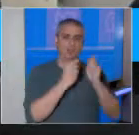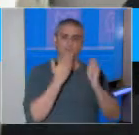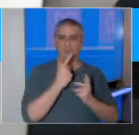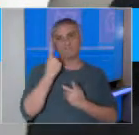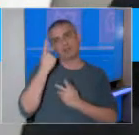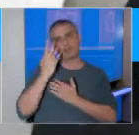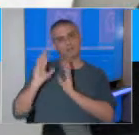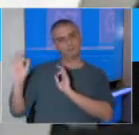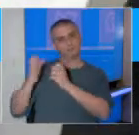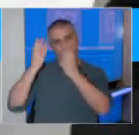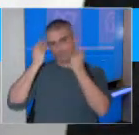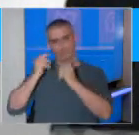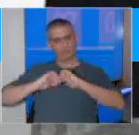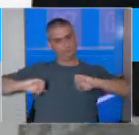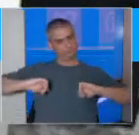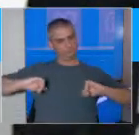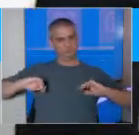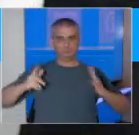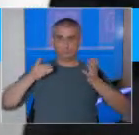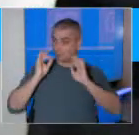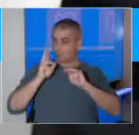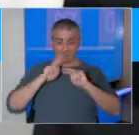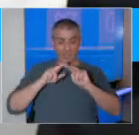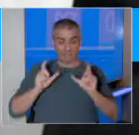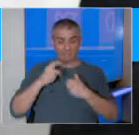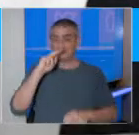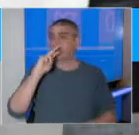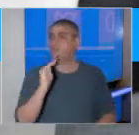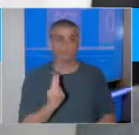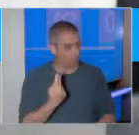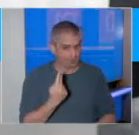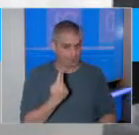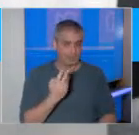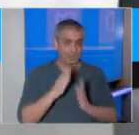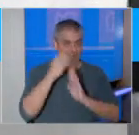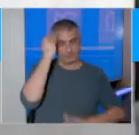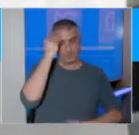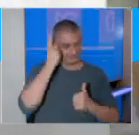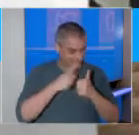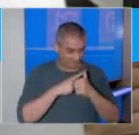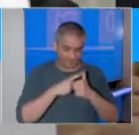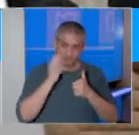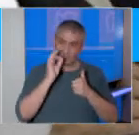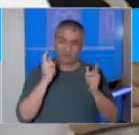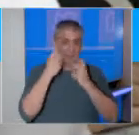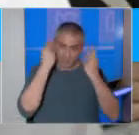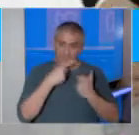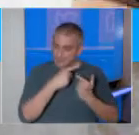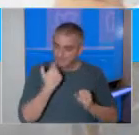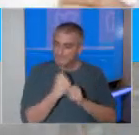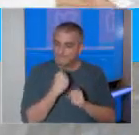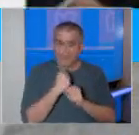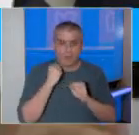ודין אחד לחברה החרדית, במיוחד שלאחר הסגר השני, בתי הספר של במגזר החרדים